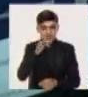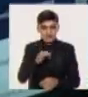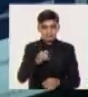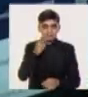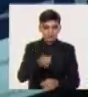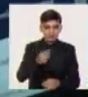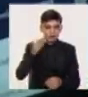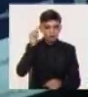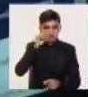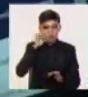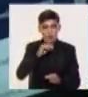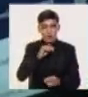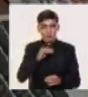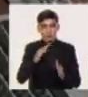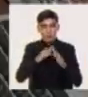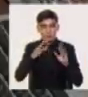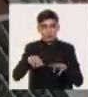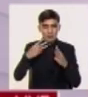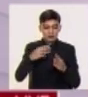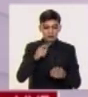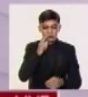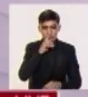учебу на дому не будет.